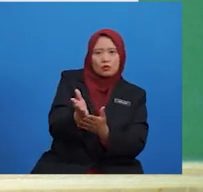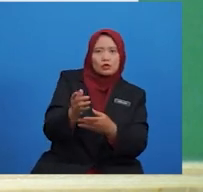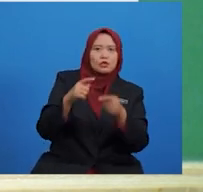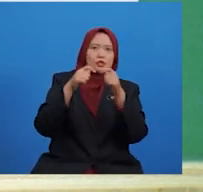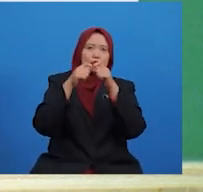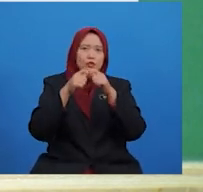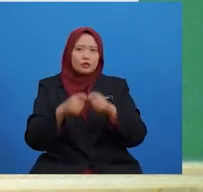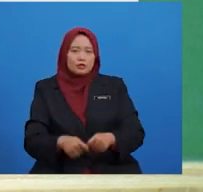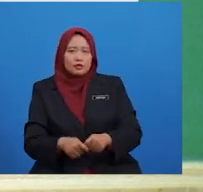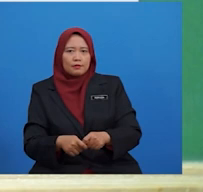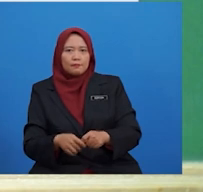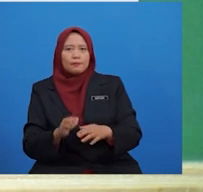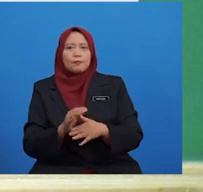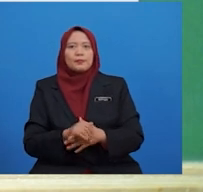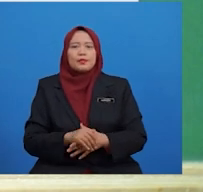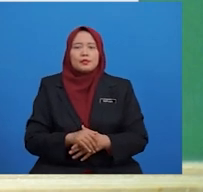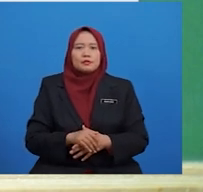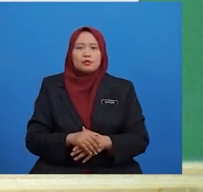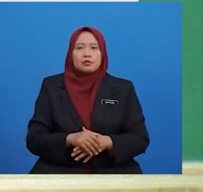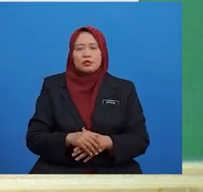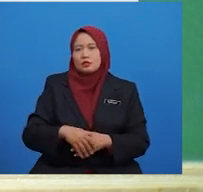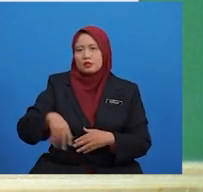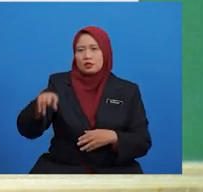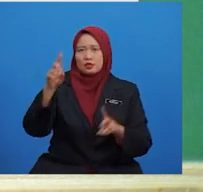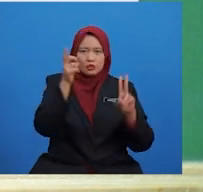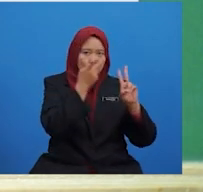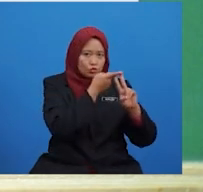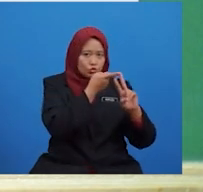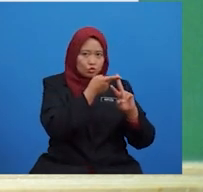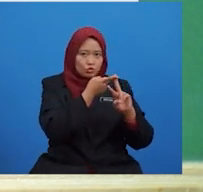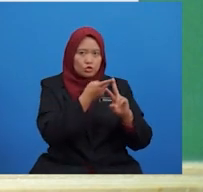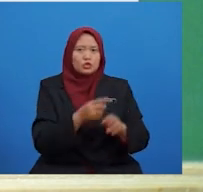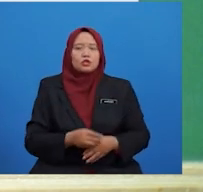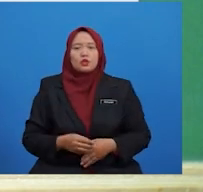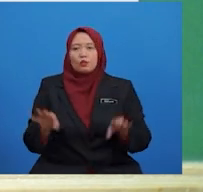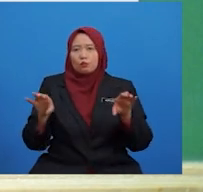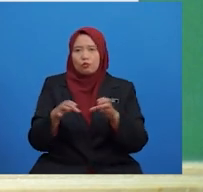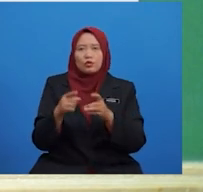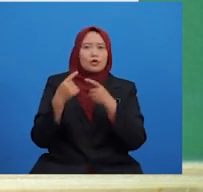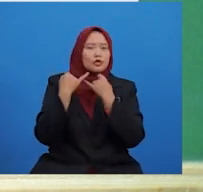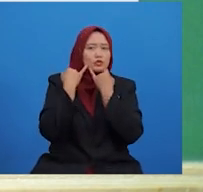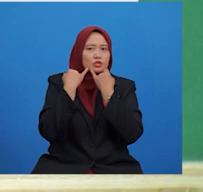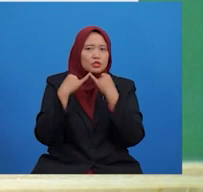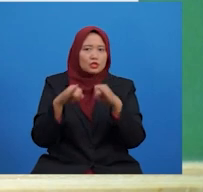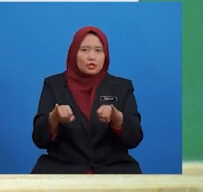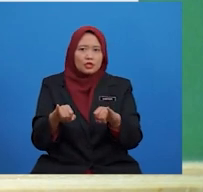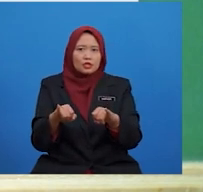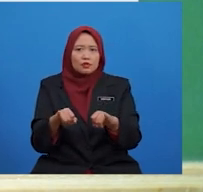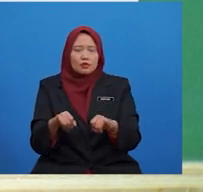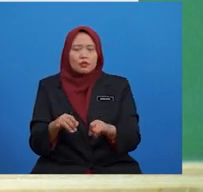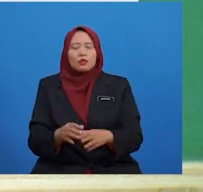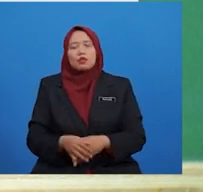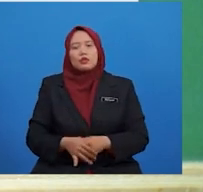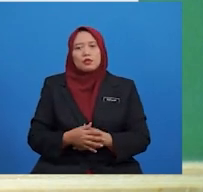yang telah diisytiharkan. Kaedah kedua pula, membuat pengisytiharan pemboleh ubah